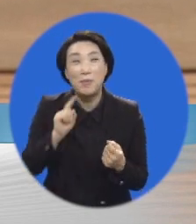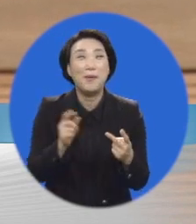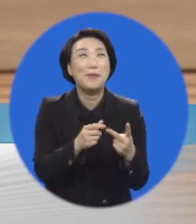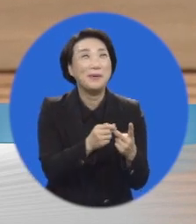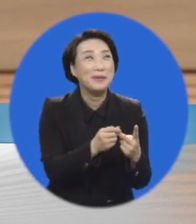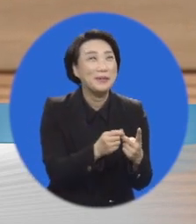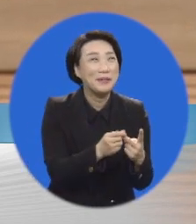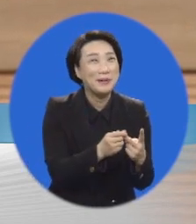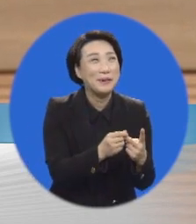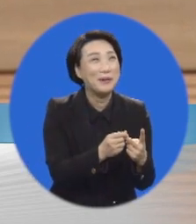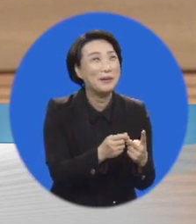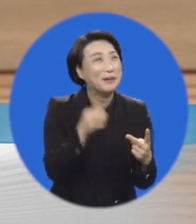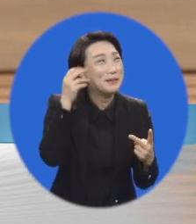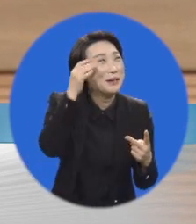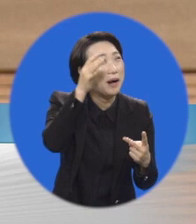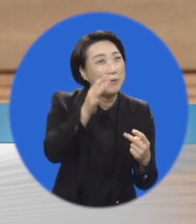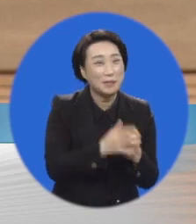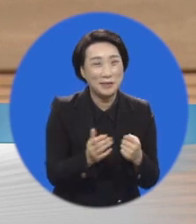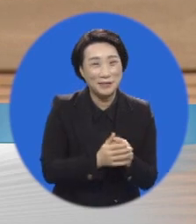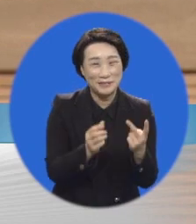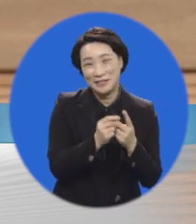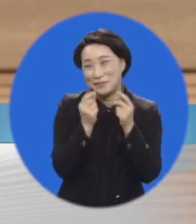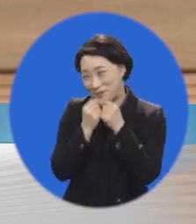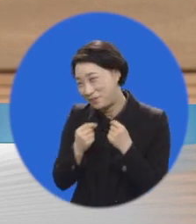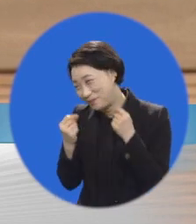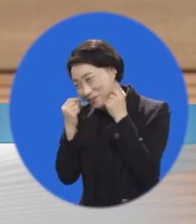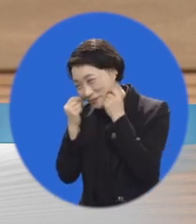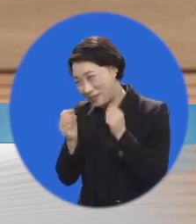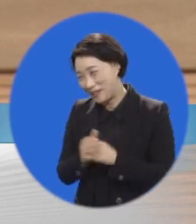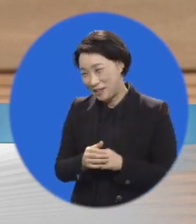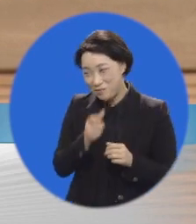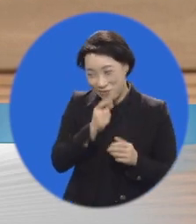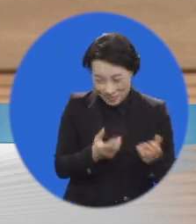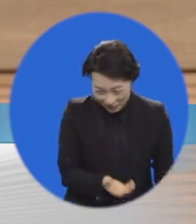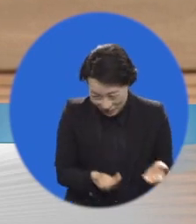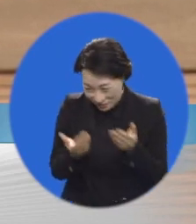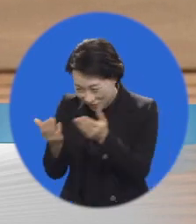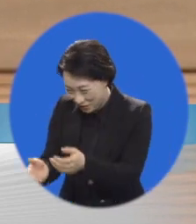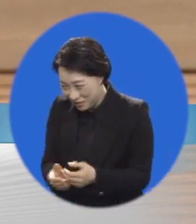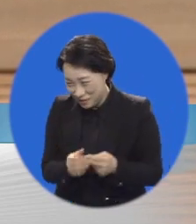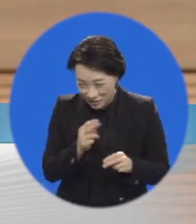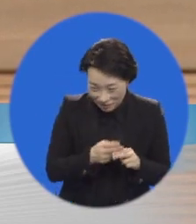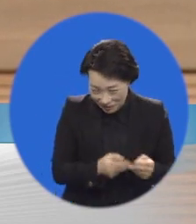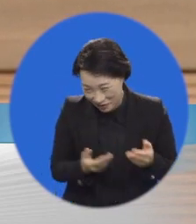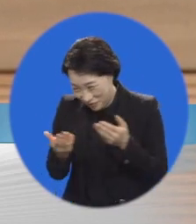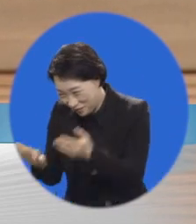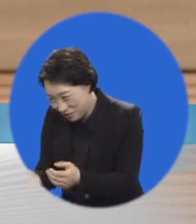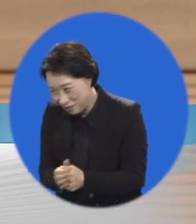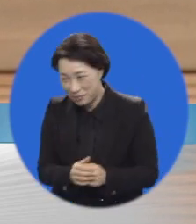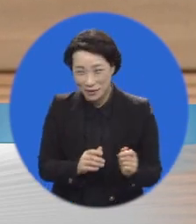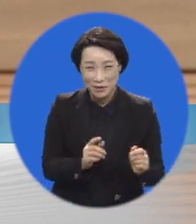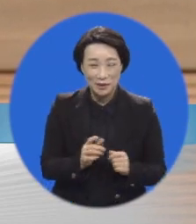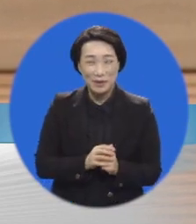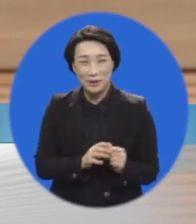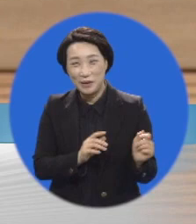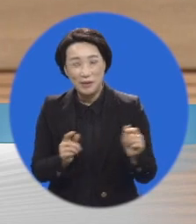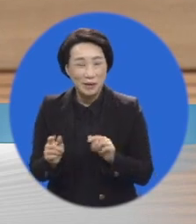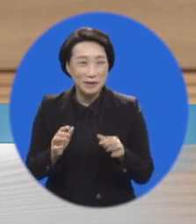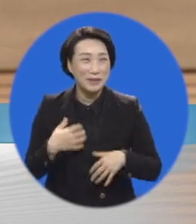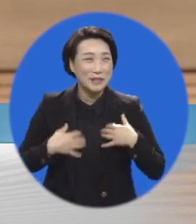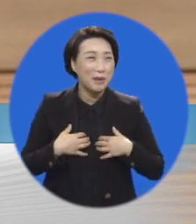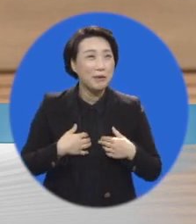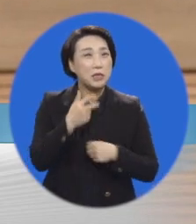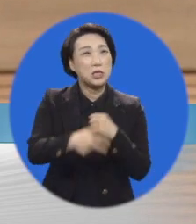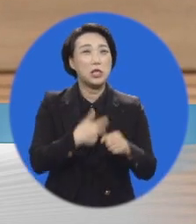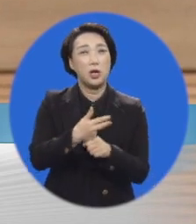나오는 아이는 나엘은 웃어주지 밤낮 물도 떠다 주지 음식도 갖다 주지 하고 그 재미로